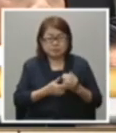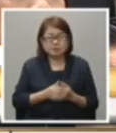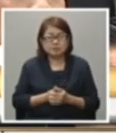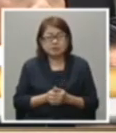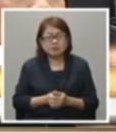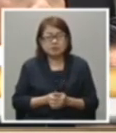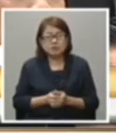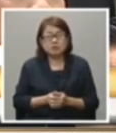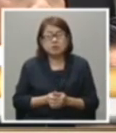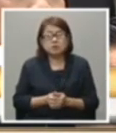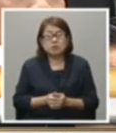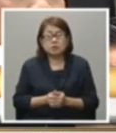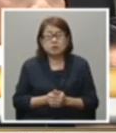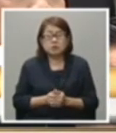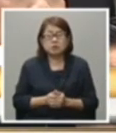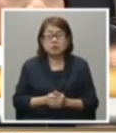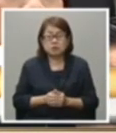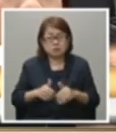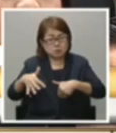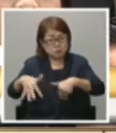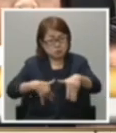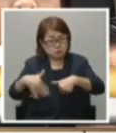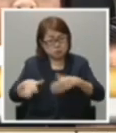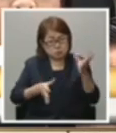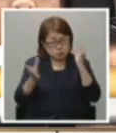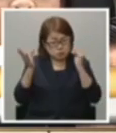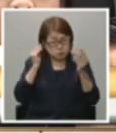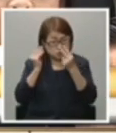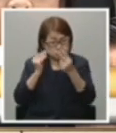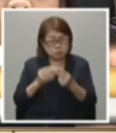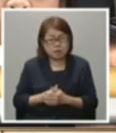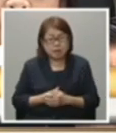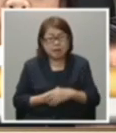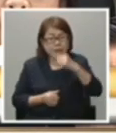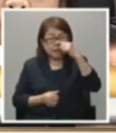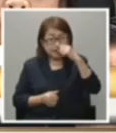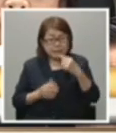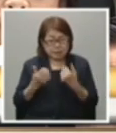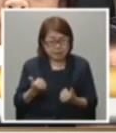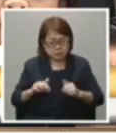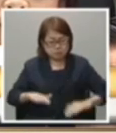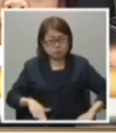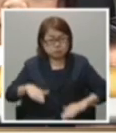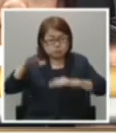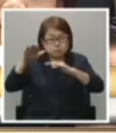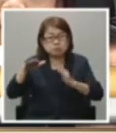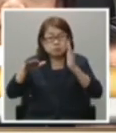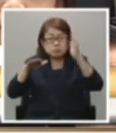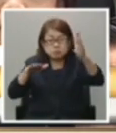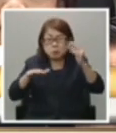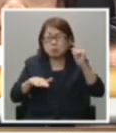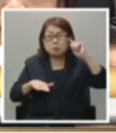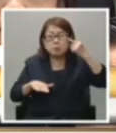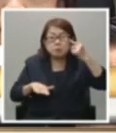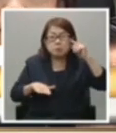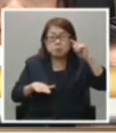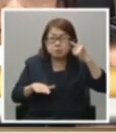พี่น้องทางบ้านฟังไว้นะคะประเทศนี้ลูกหลานมันจะไม่มีอนาคตแล้วค่ะ